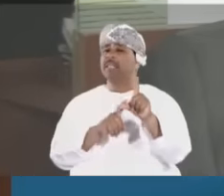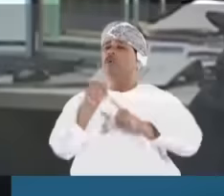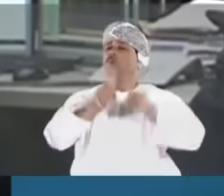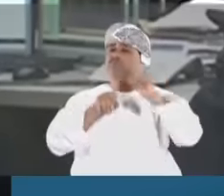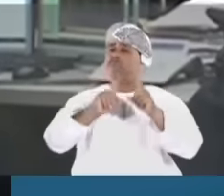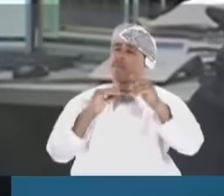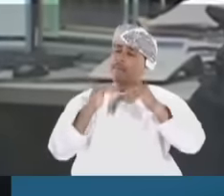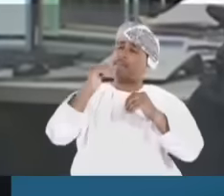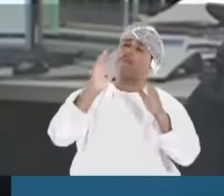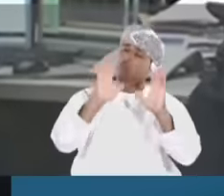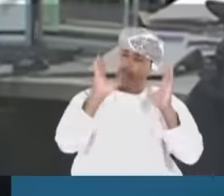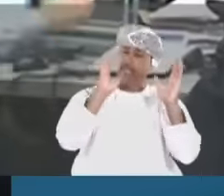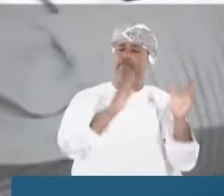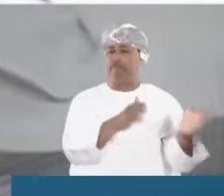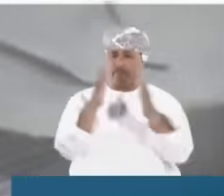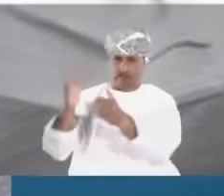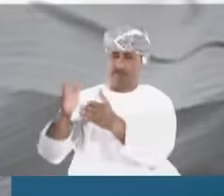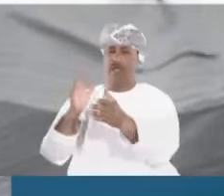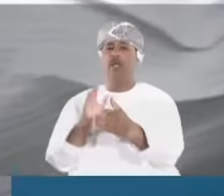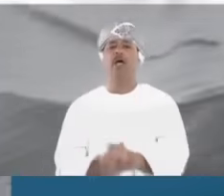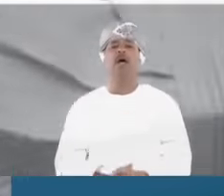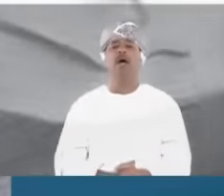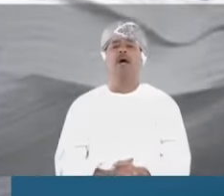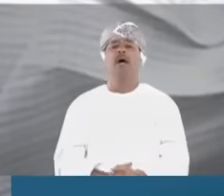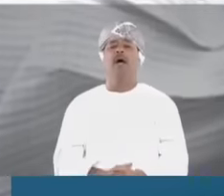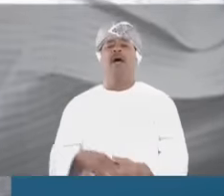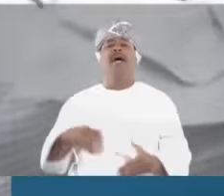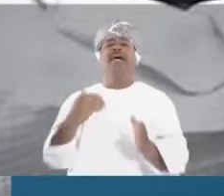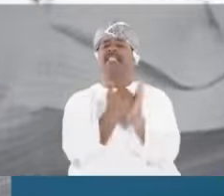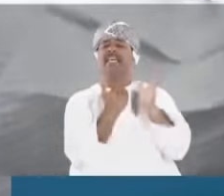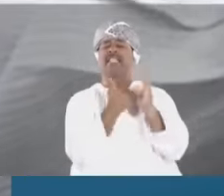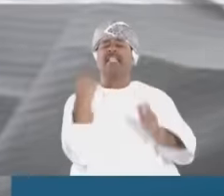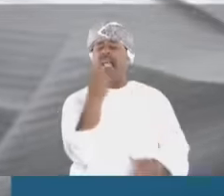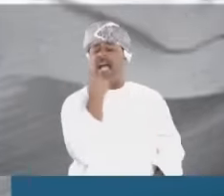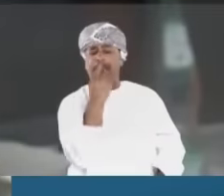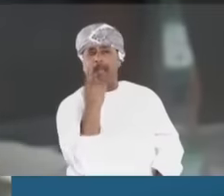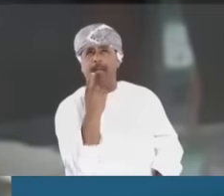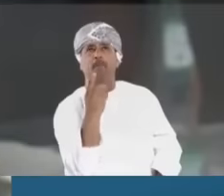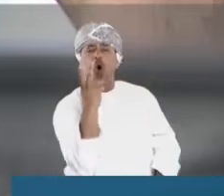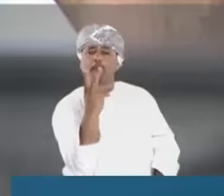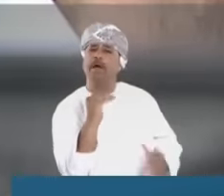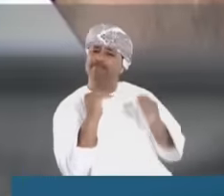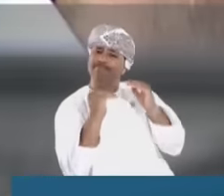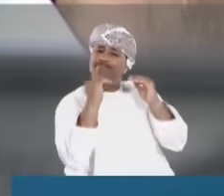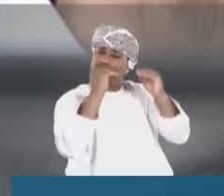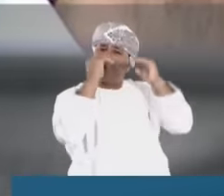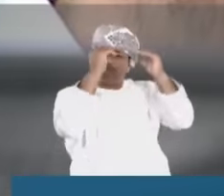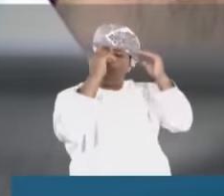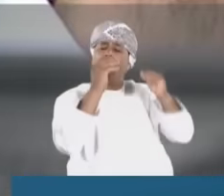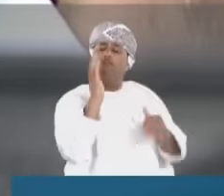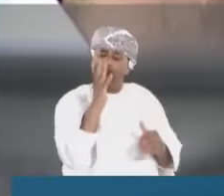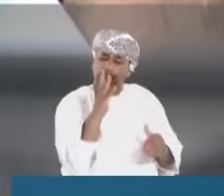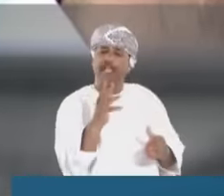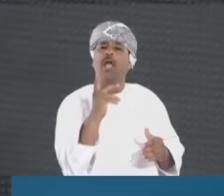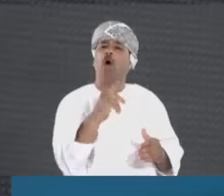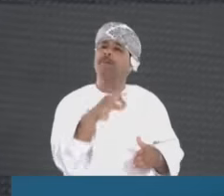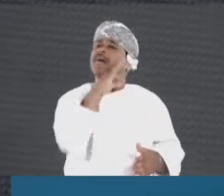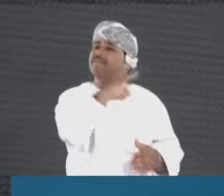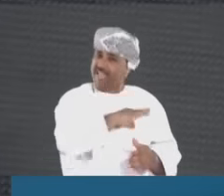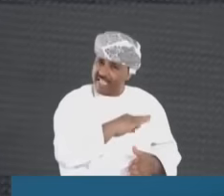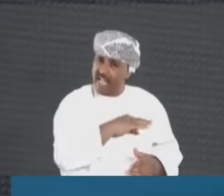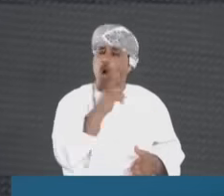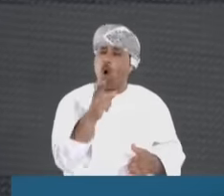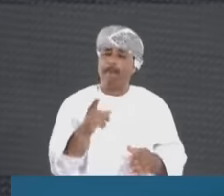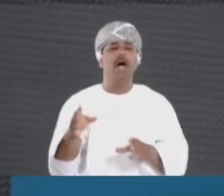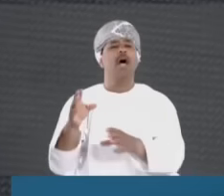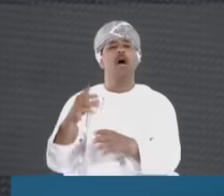القادمة. على الجانب الآخر، شهدت الاقتصادات العالمية نوعا من النمو التي سوف تنعكس إيجابا على